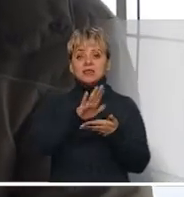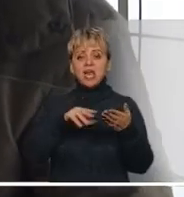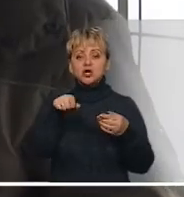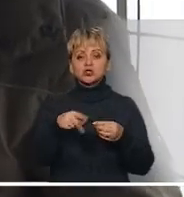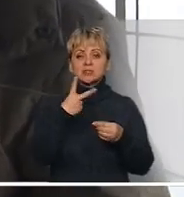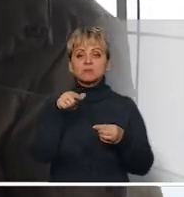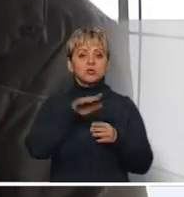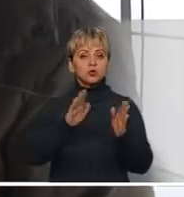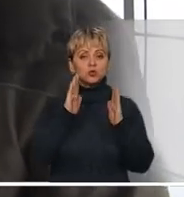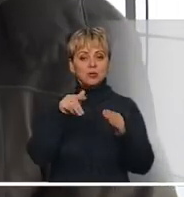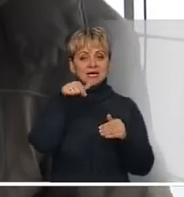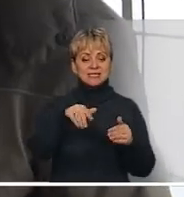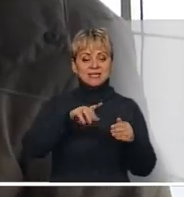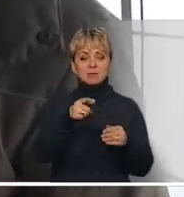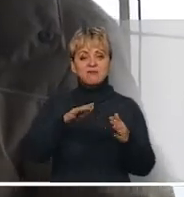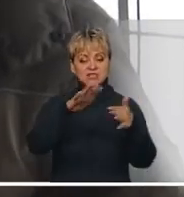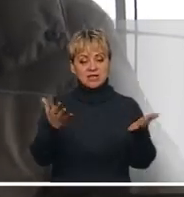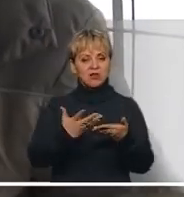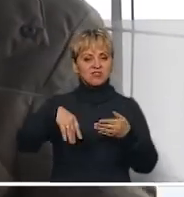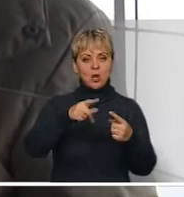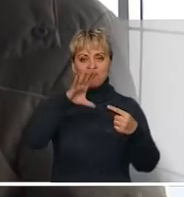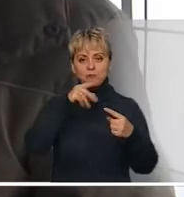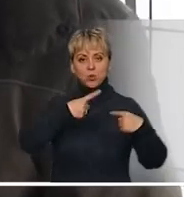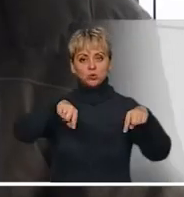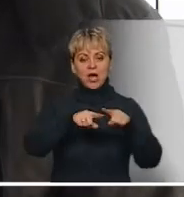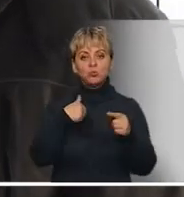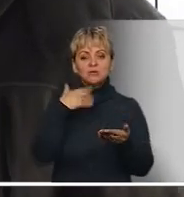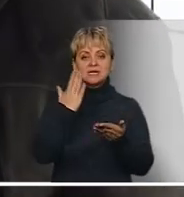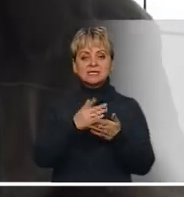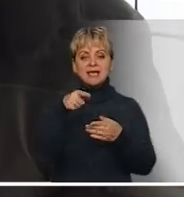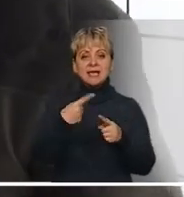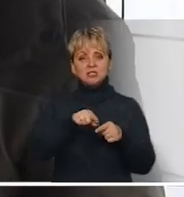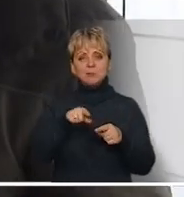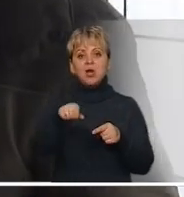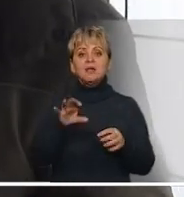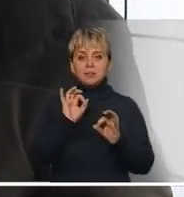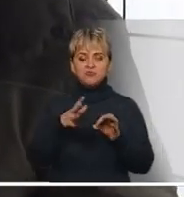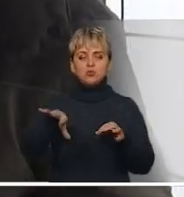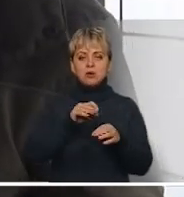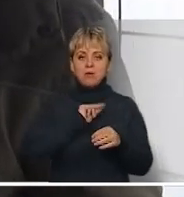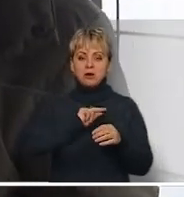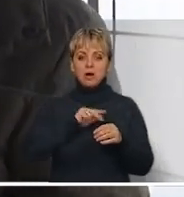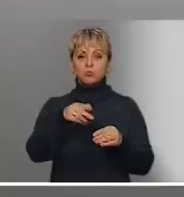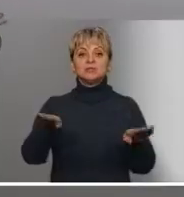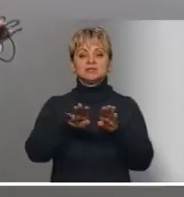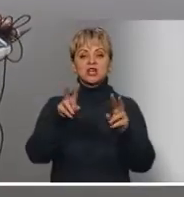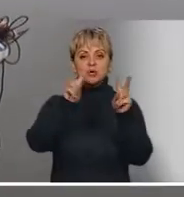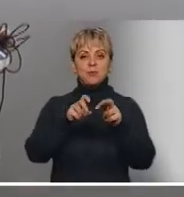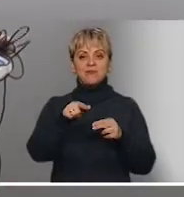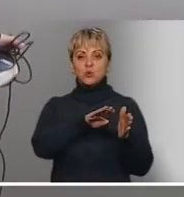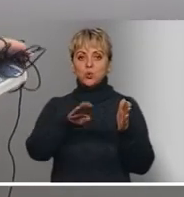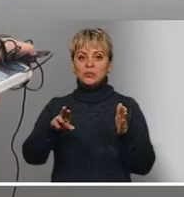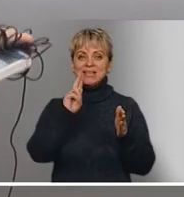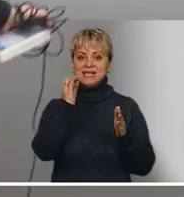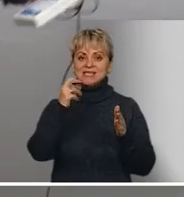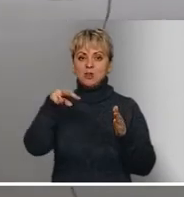Ну и дальше, то есть, в принципе, это не только здесь, в крытом садке, это и по всем прудам. То есть у нас с этим довольно-таки все налажено. Также